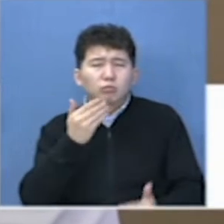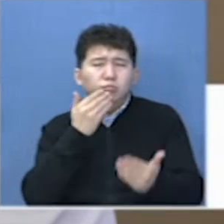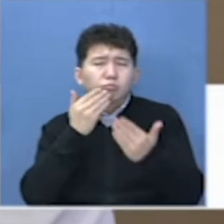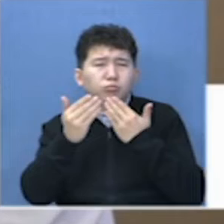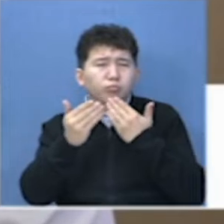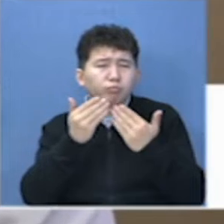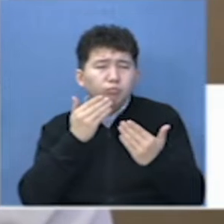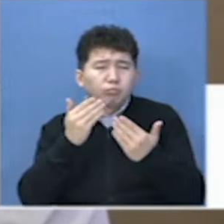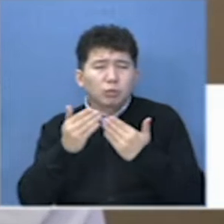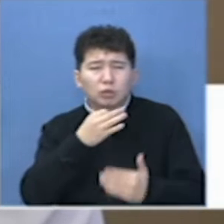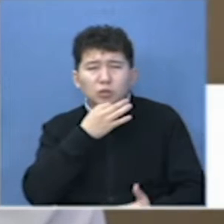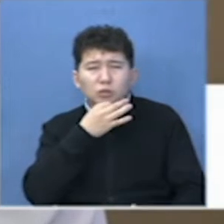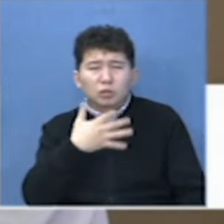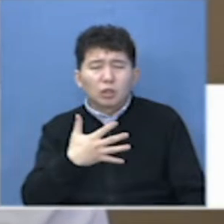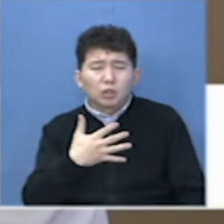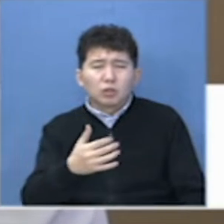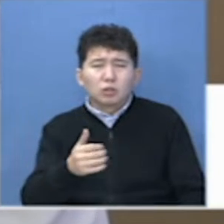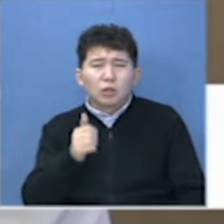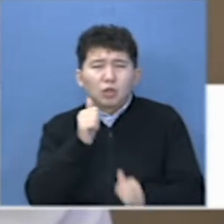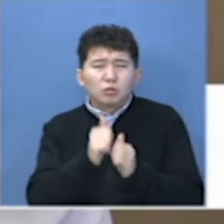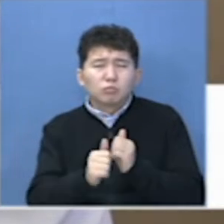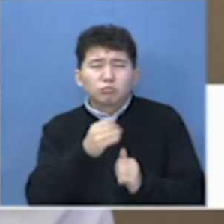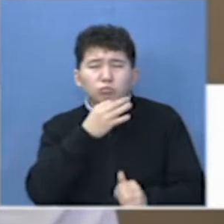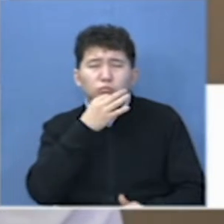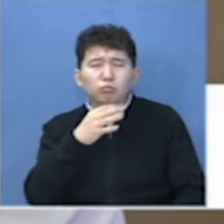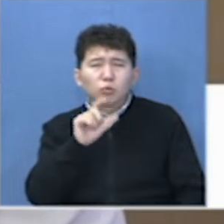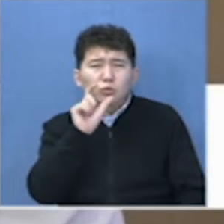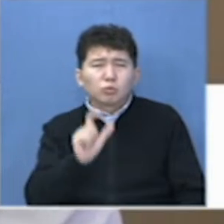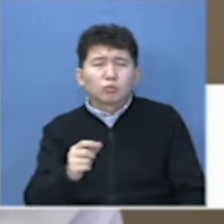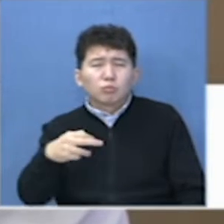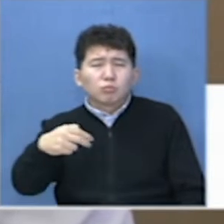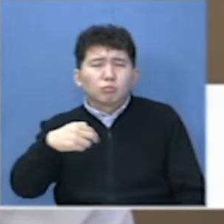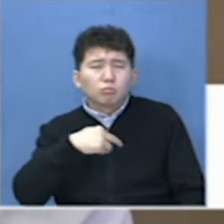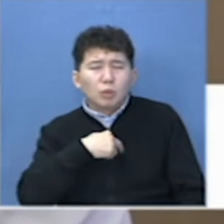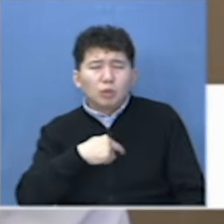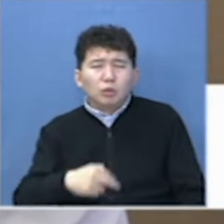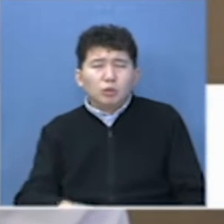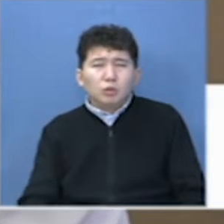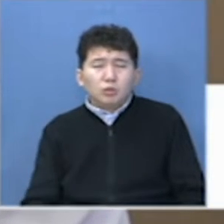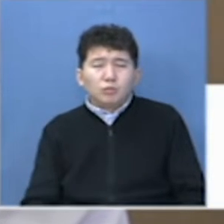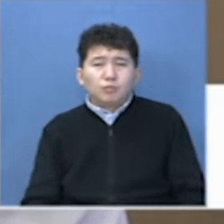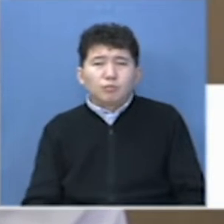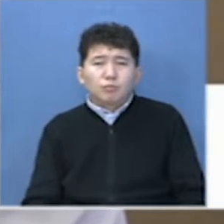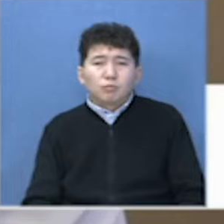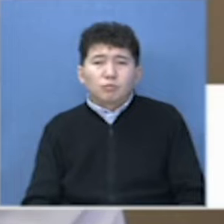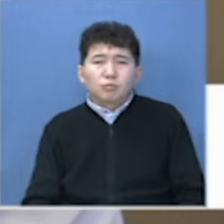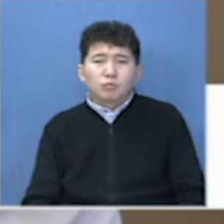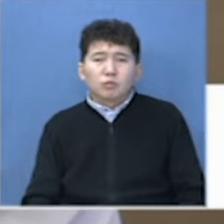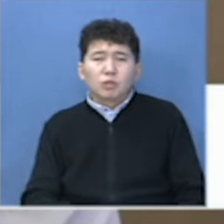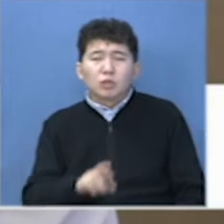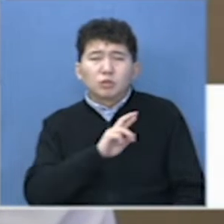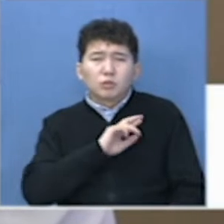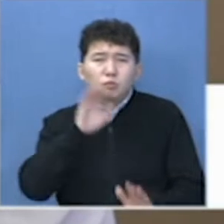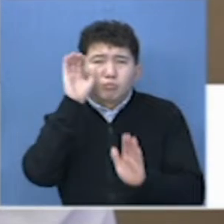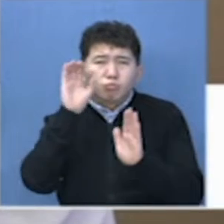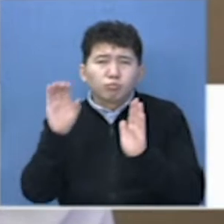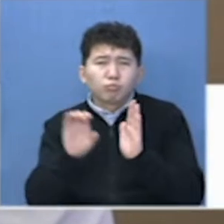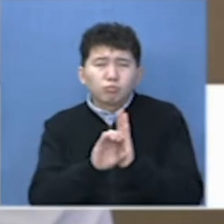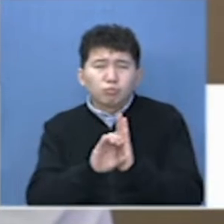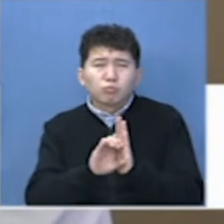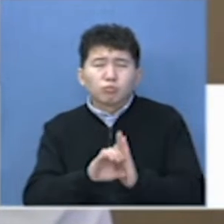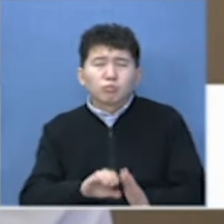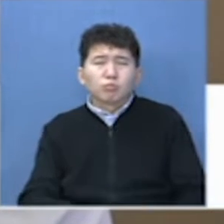сырласуды ұнататымын, маған келген науқастар болсын, адамдар болсын, мен олардың жан тәнімен тыңдайтымын,